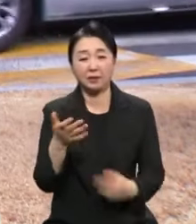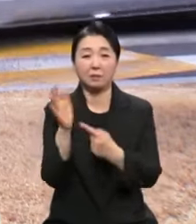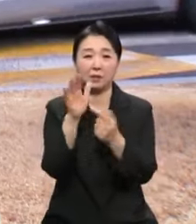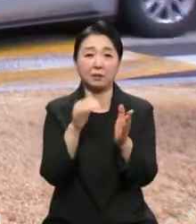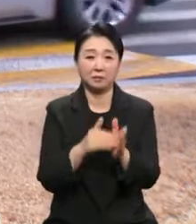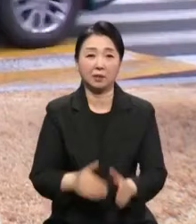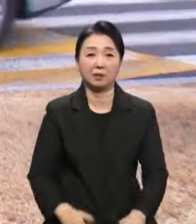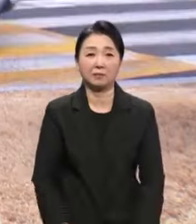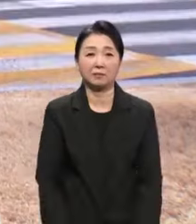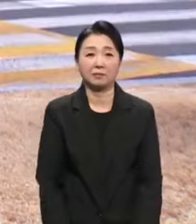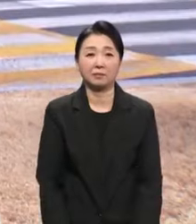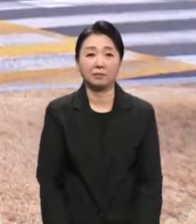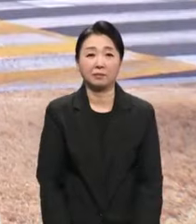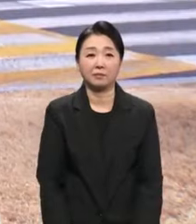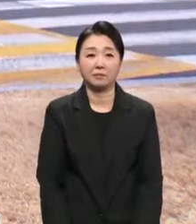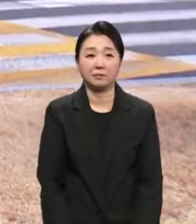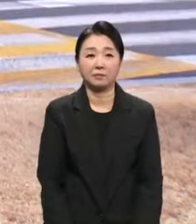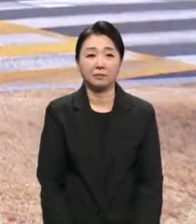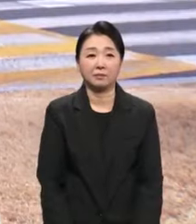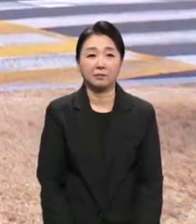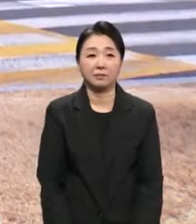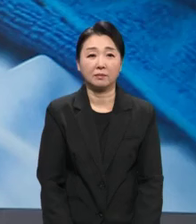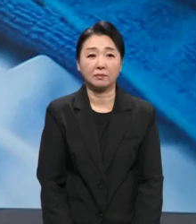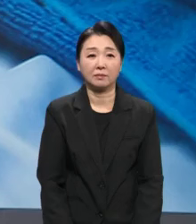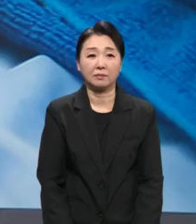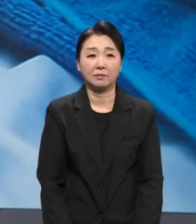서울대병원에서 JTBC 이혜원입니다.